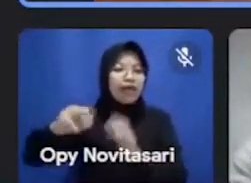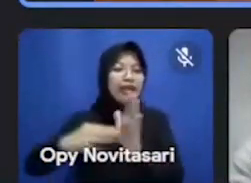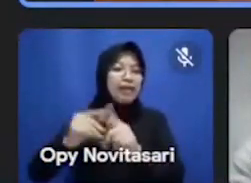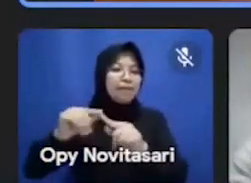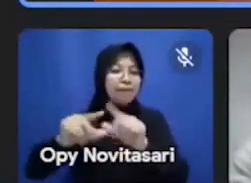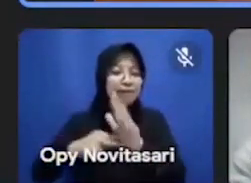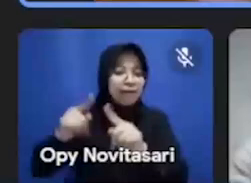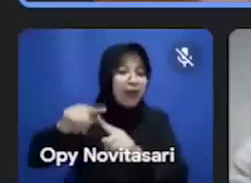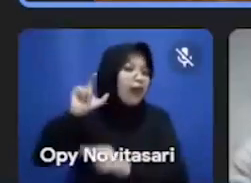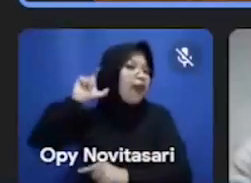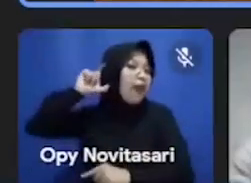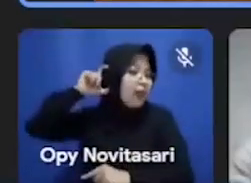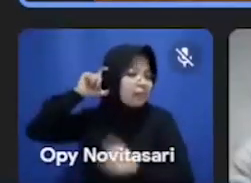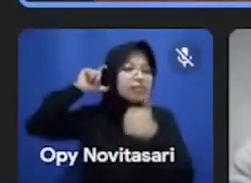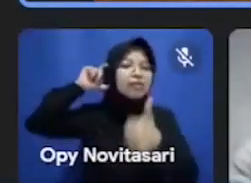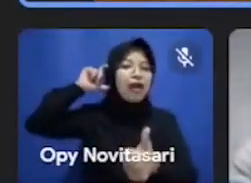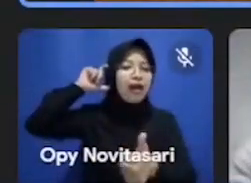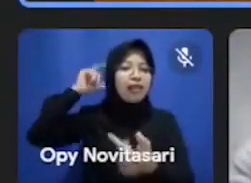teman-teman